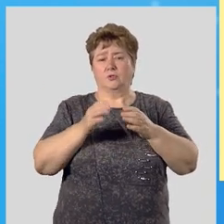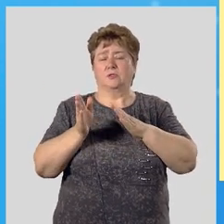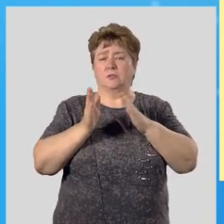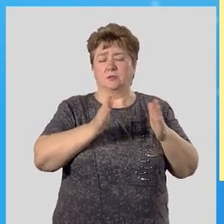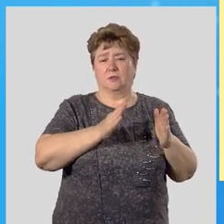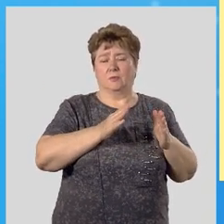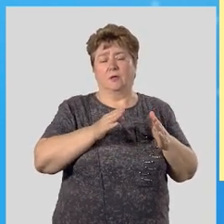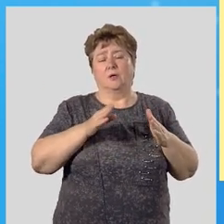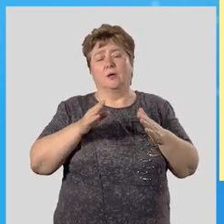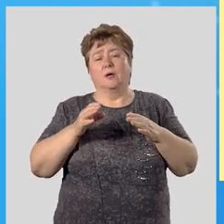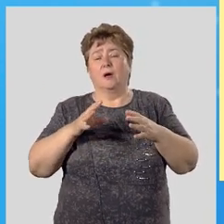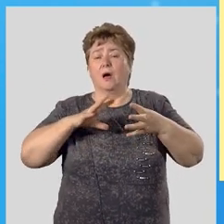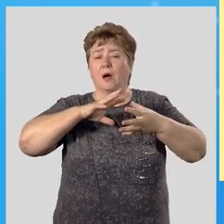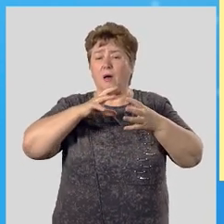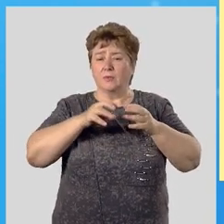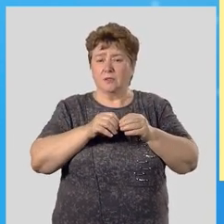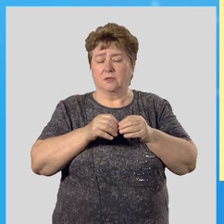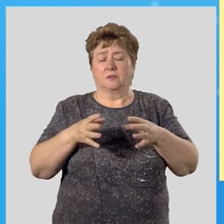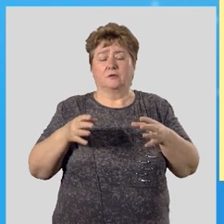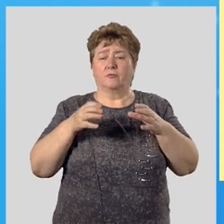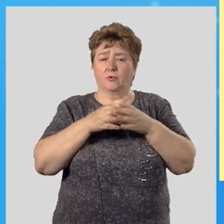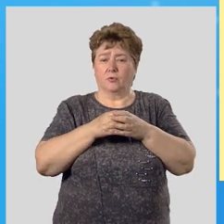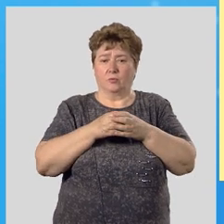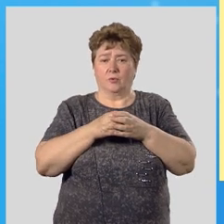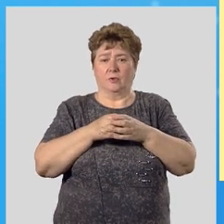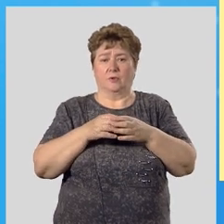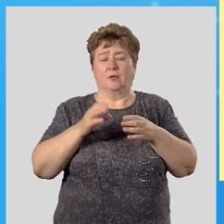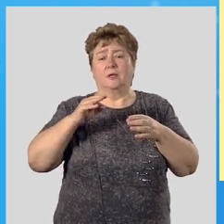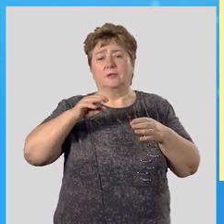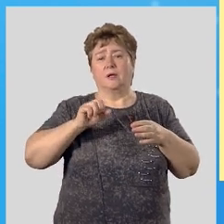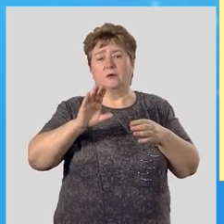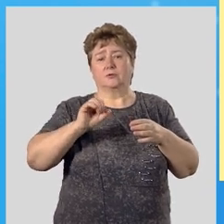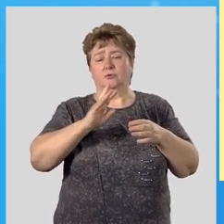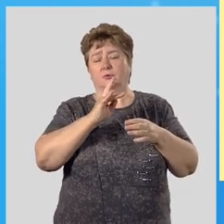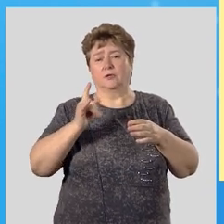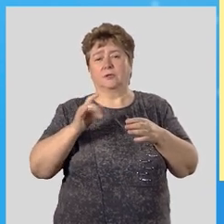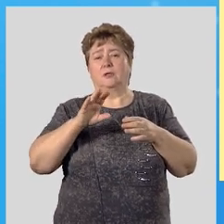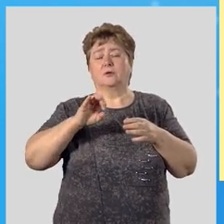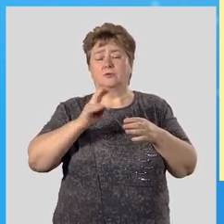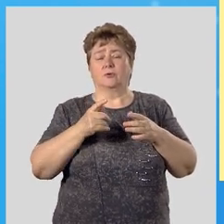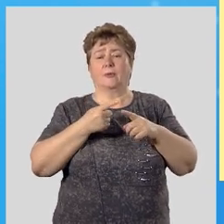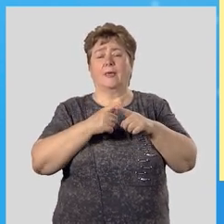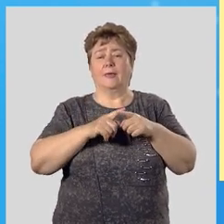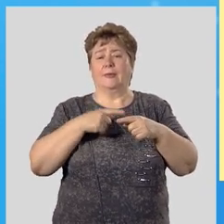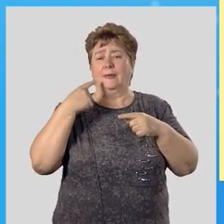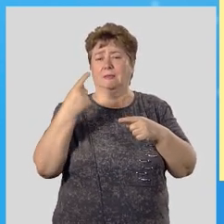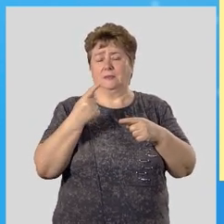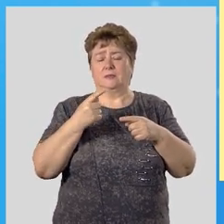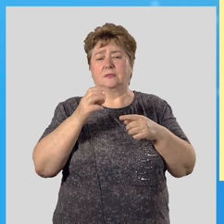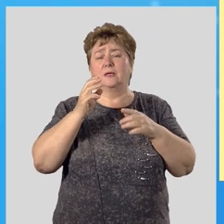системы, то есть объединить их в группы – таксоны. Таксон – это